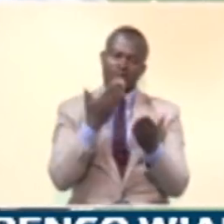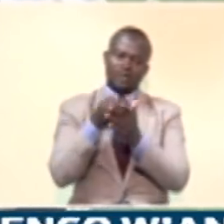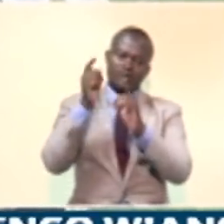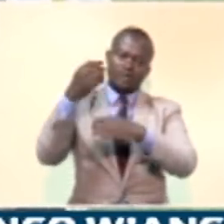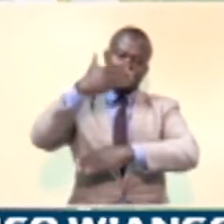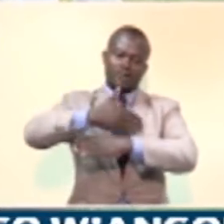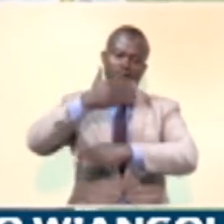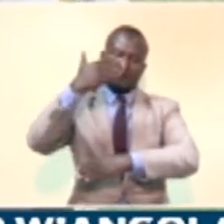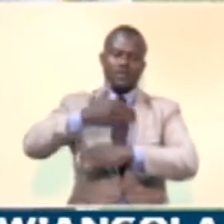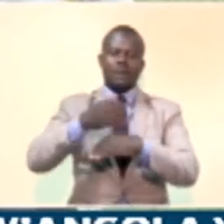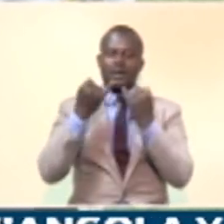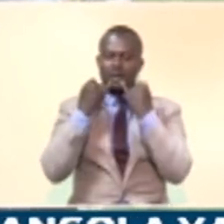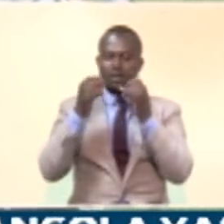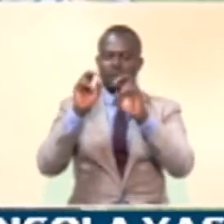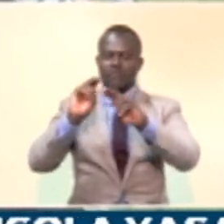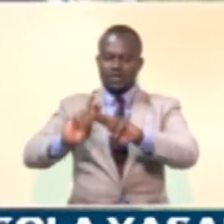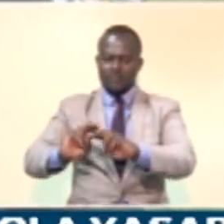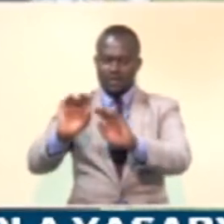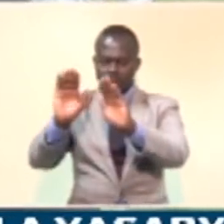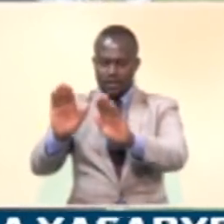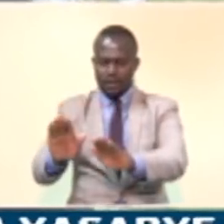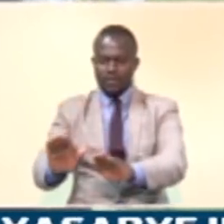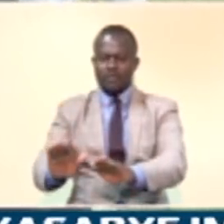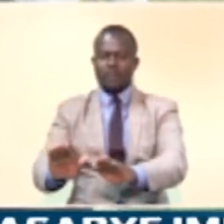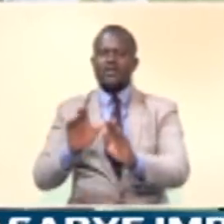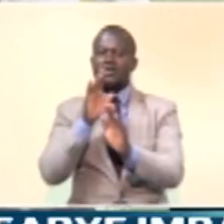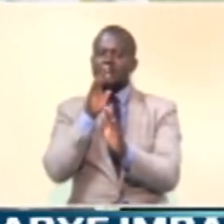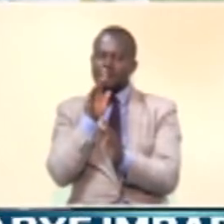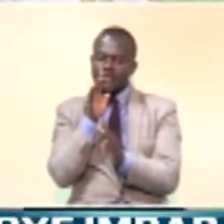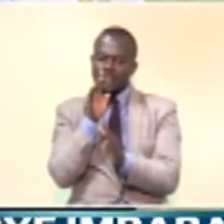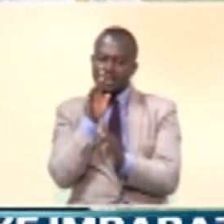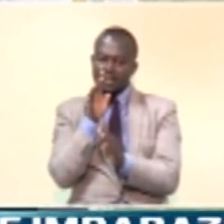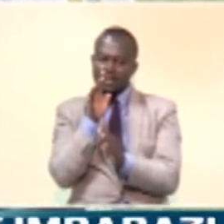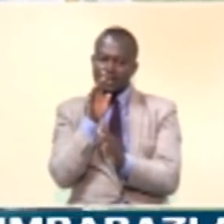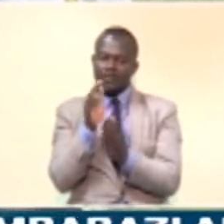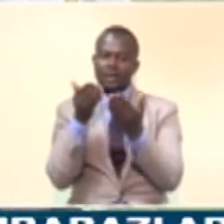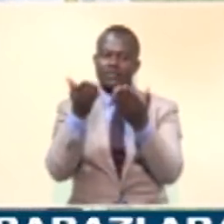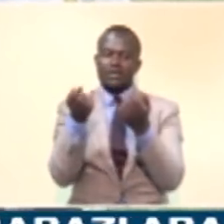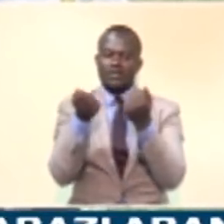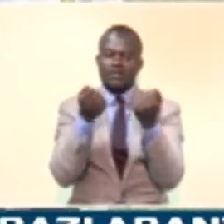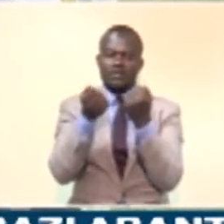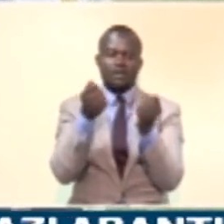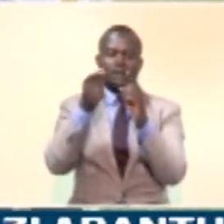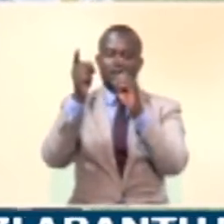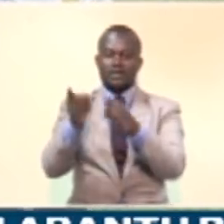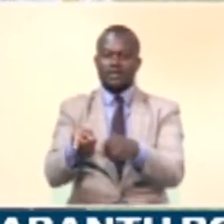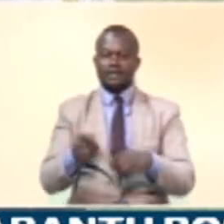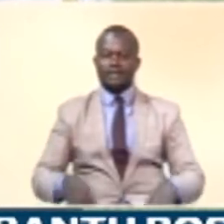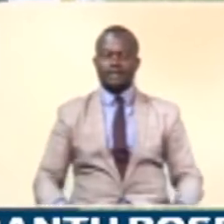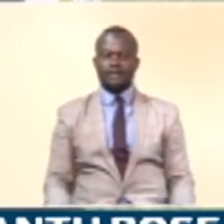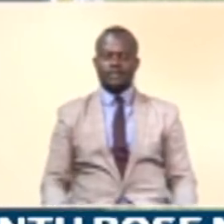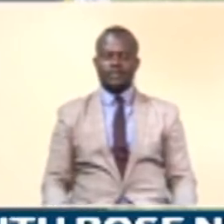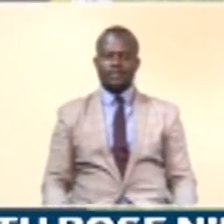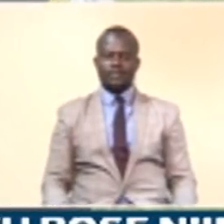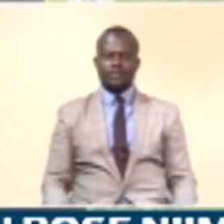mupaka abaratubwira ngo twicare dutegereze batuzanira imodoka zitugeza hano gari nakwina tuleta